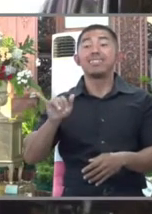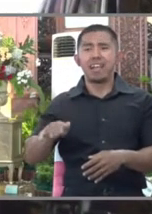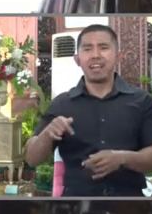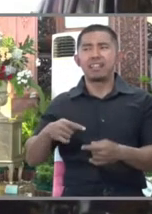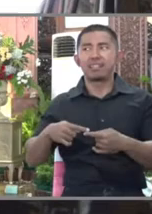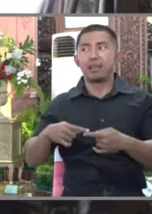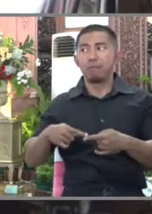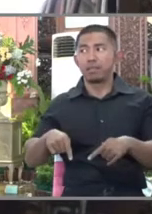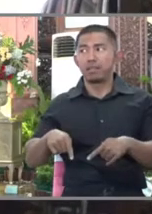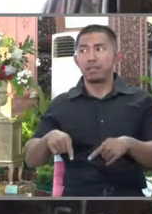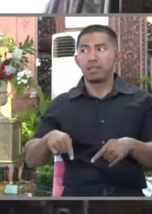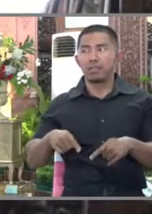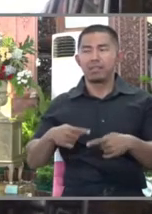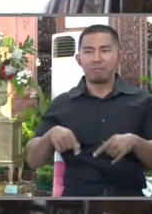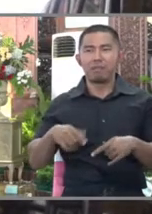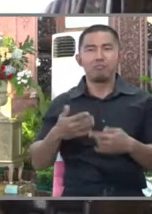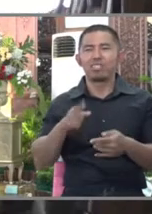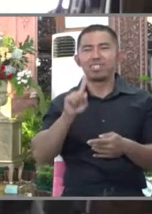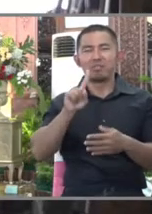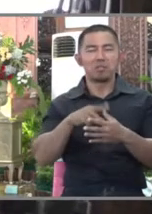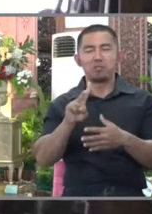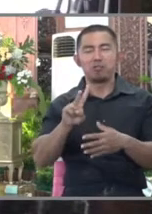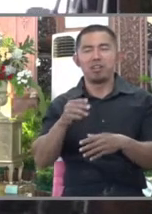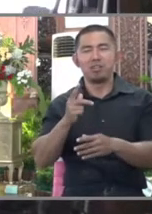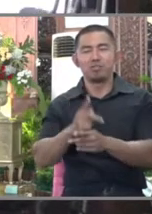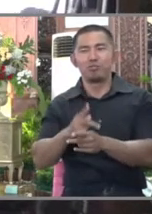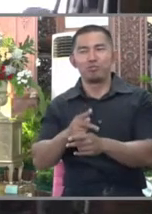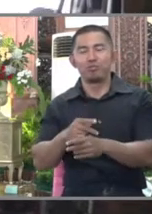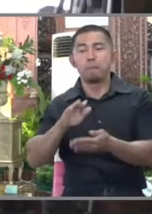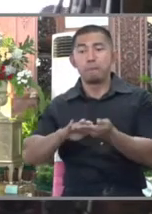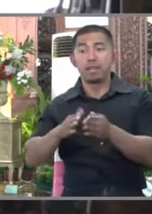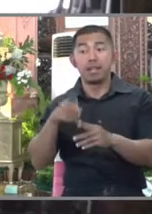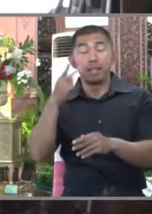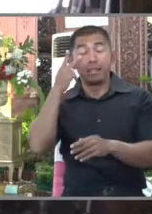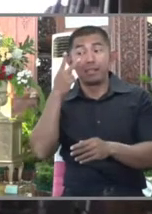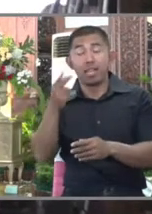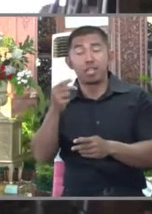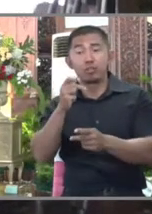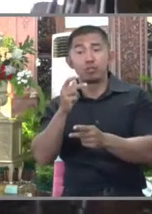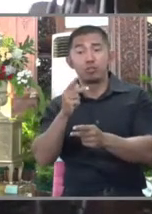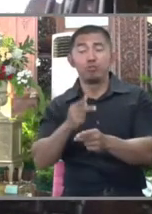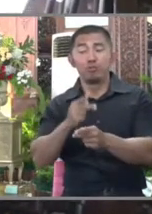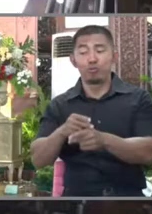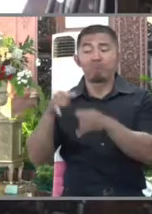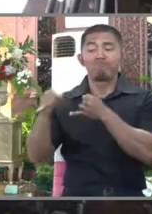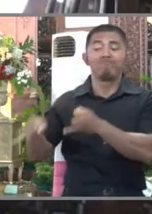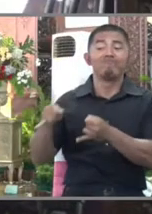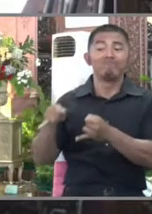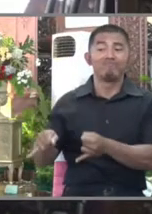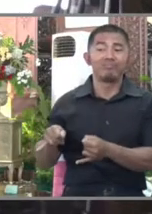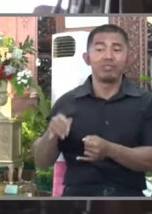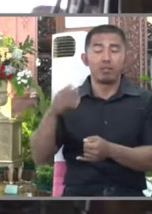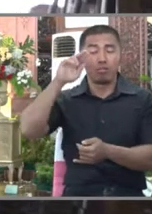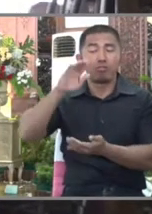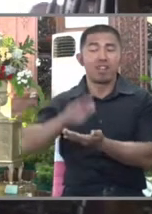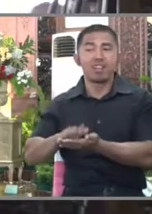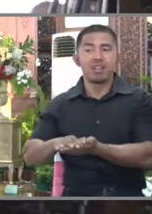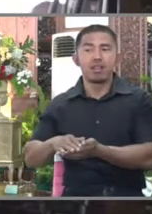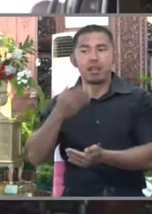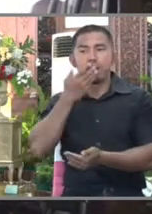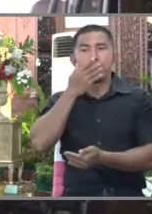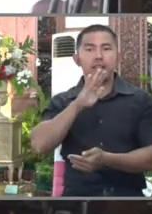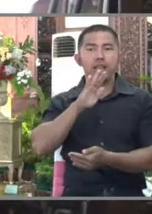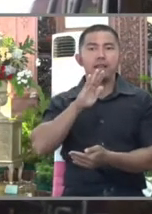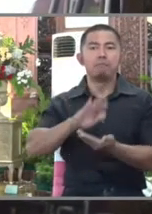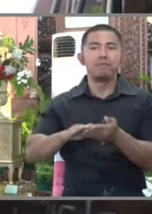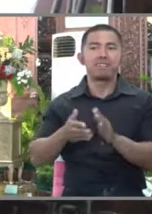enggak hanya satu guru atau beberapa guru tersebut. Pernah enggak ngelihat guru melakukan perundungan terhadap murid? Alhamdulillah